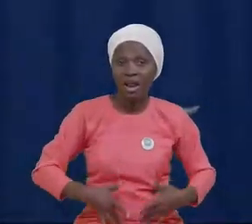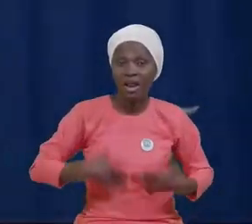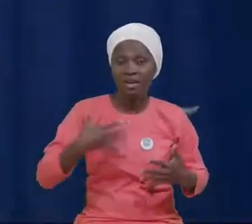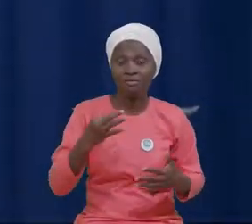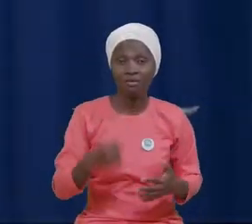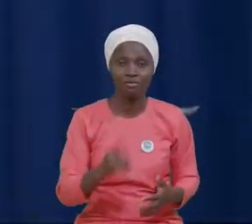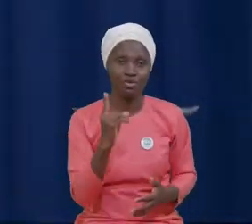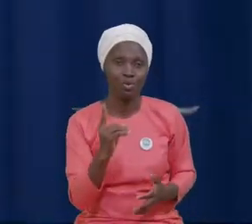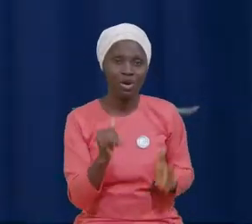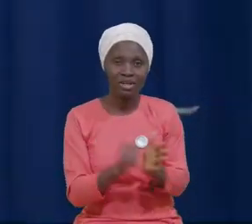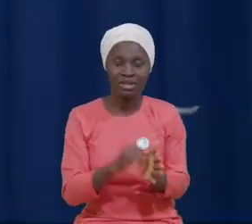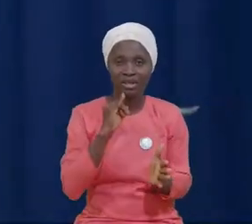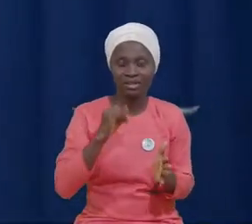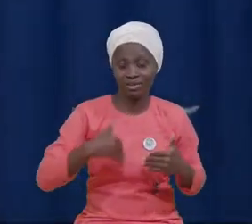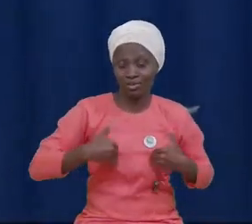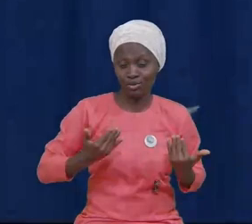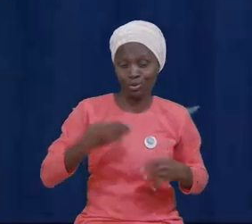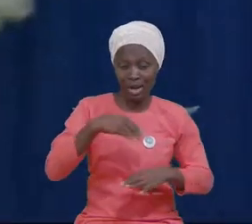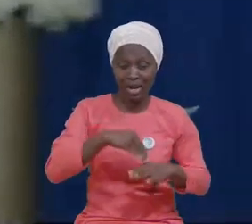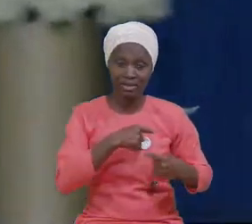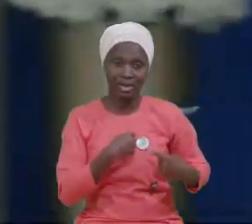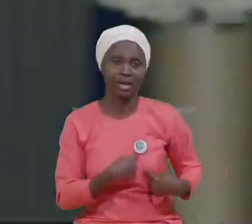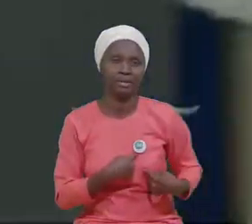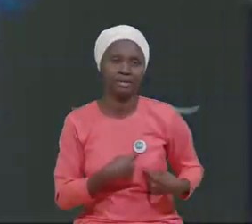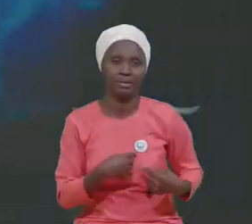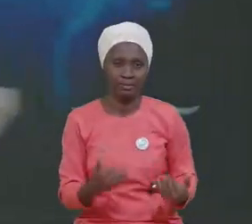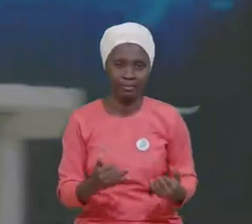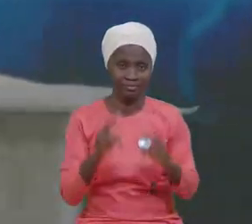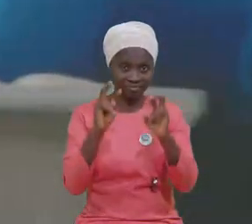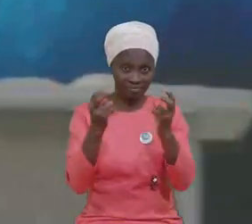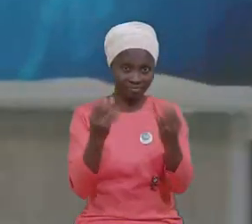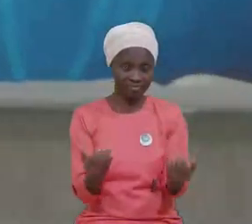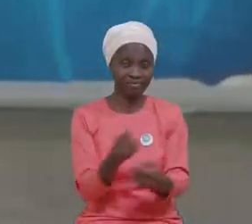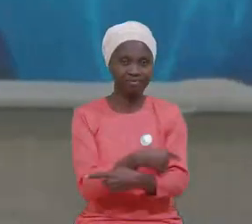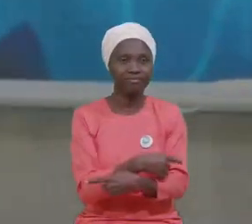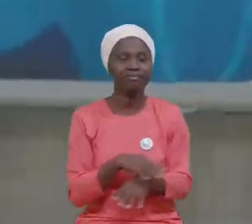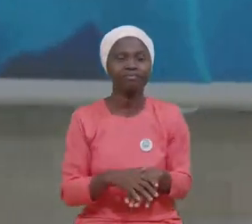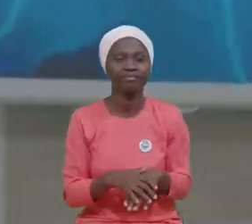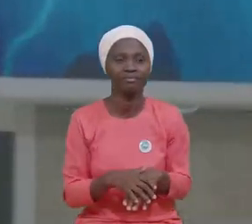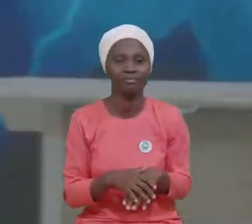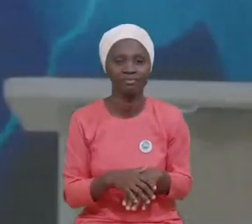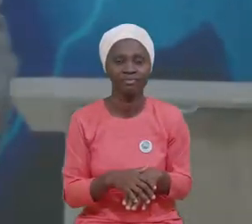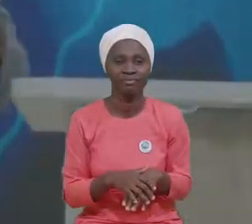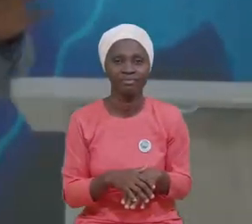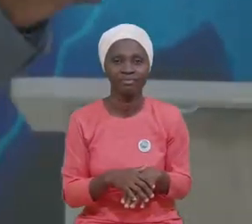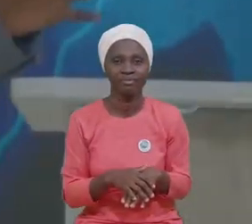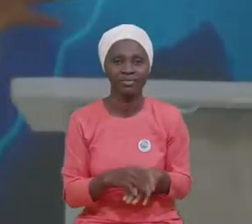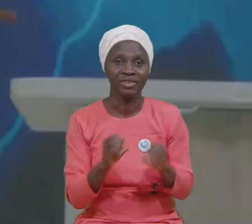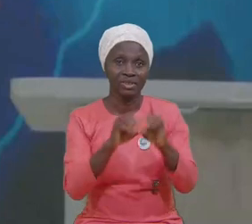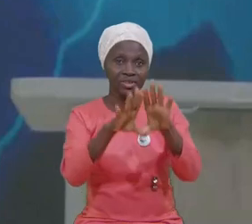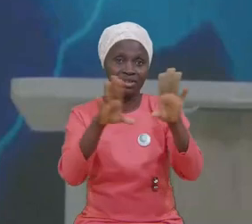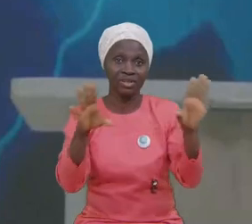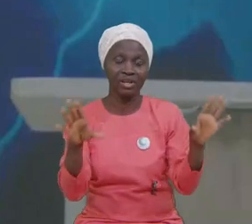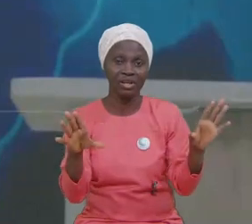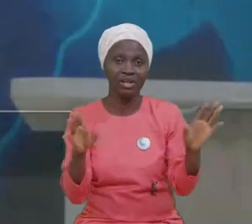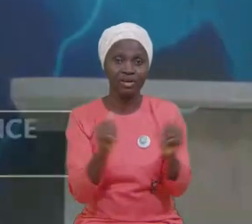de celui qui est un jeune de cœur. Je vous parle aujourd'hui du message intitulé « Briller avec une